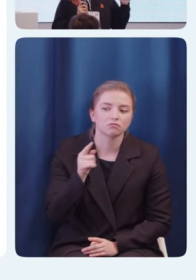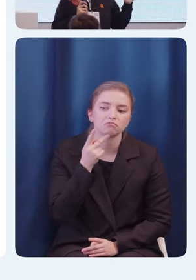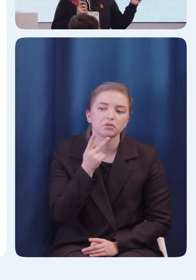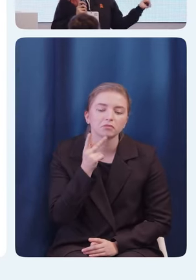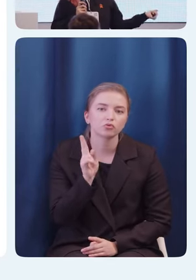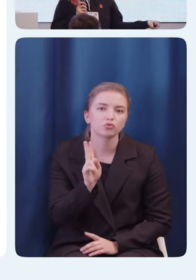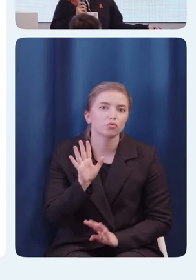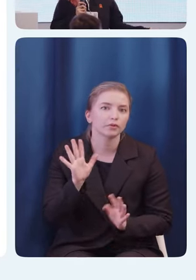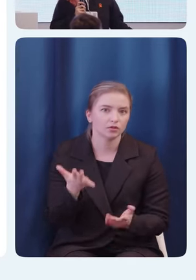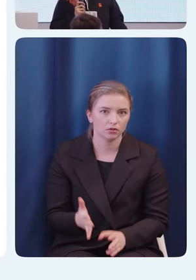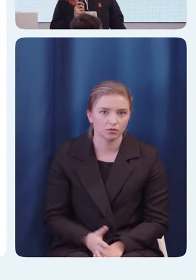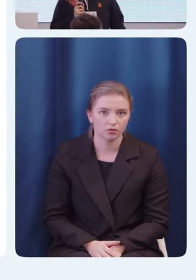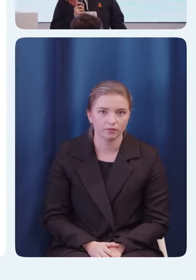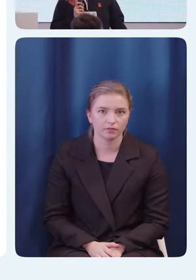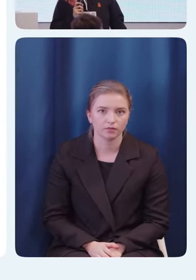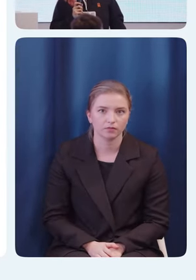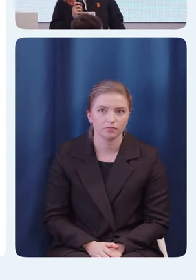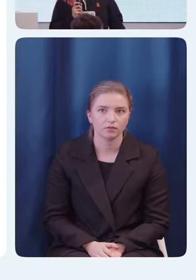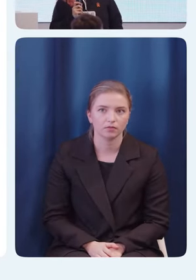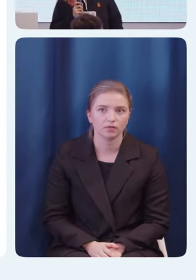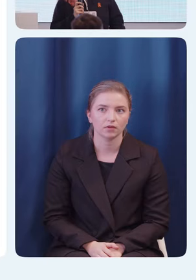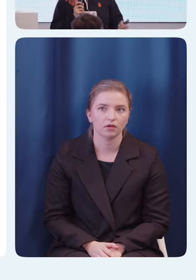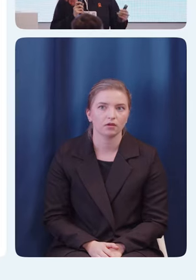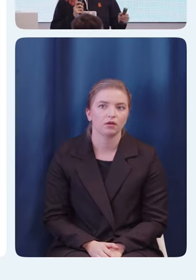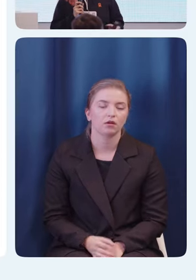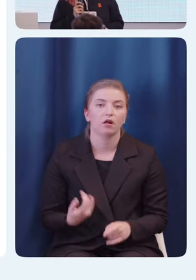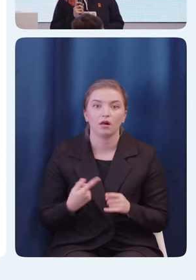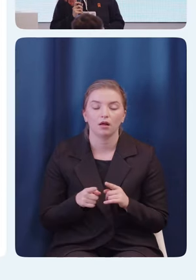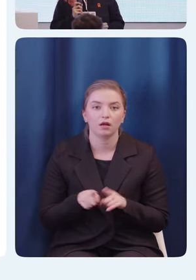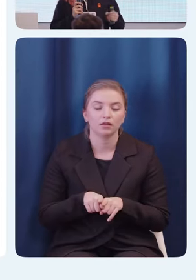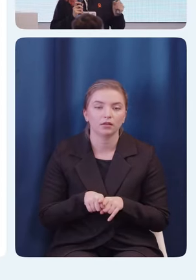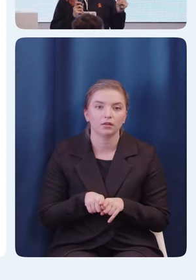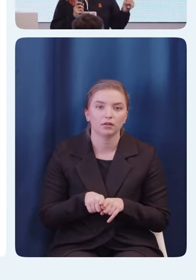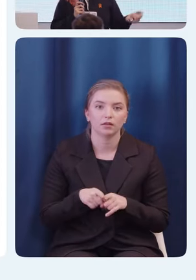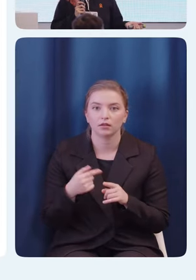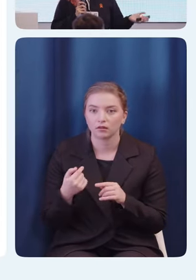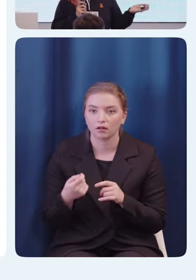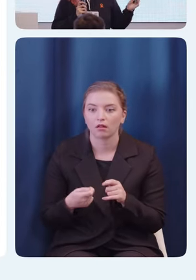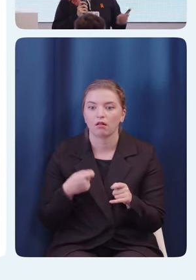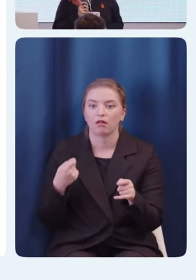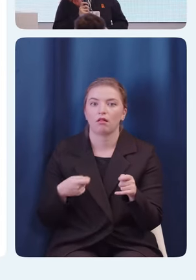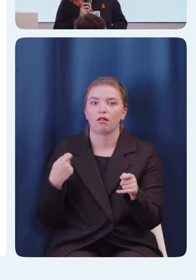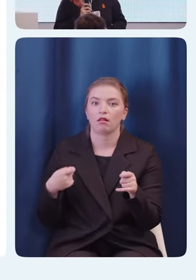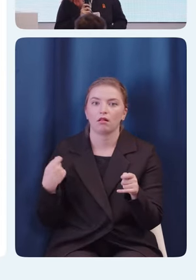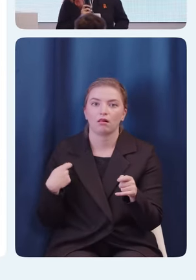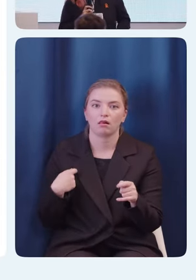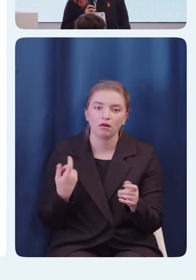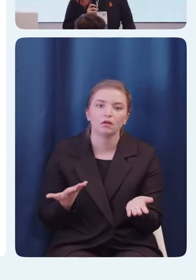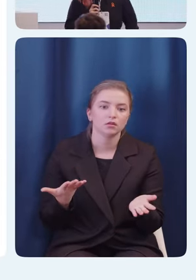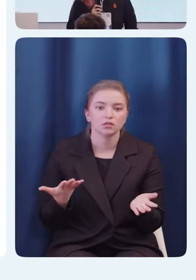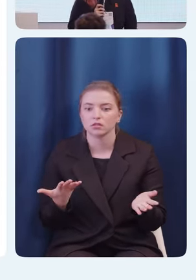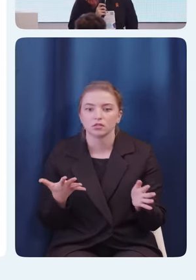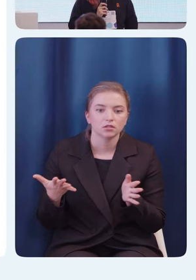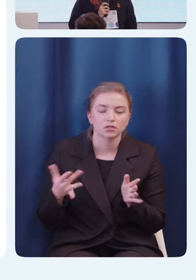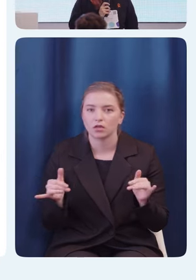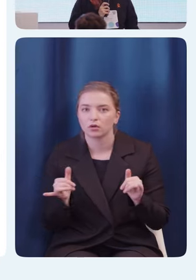что именно он сделал, что и без того замедленное использование приложения замедляет еще сильнее.